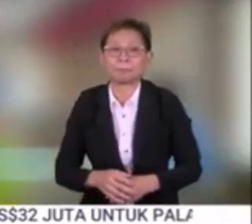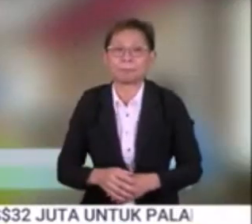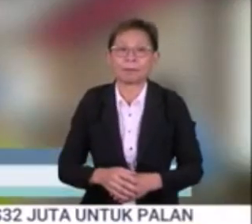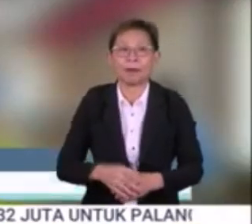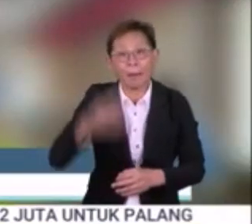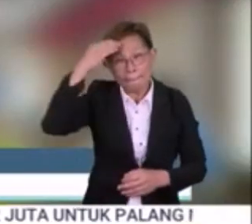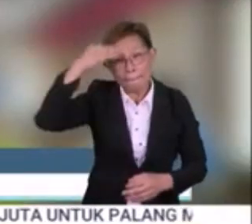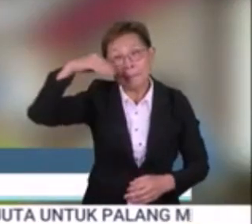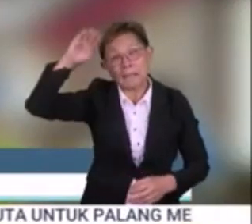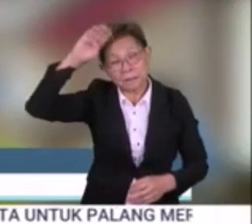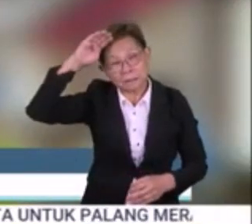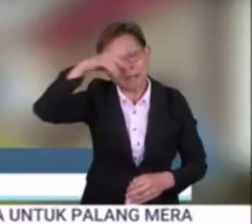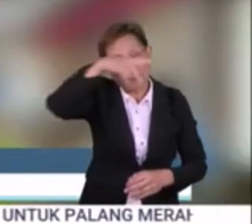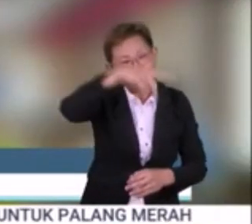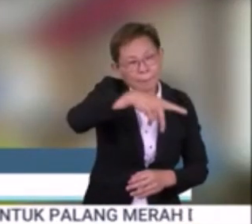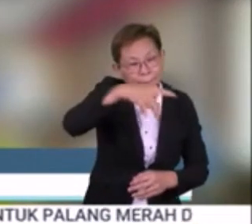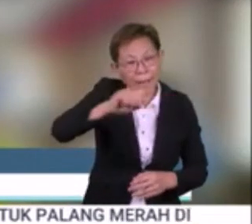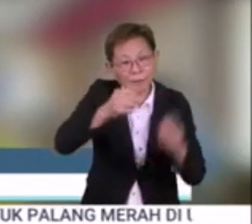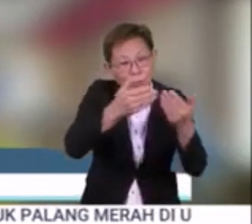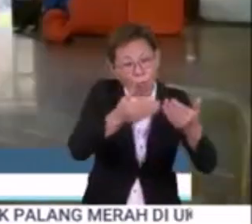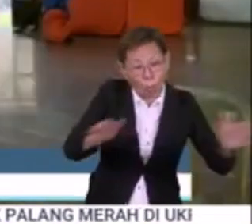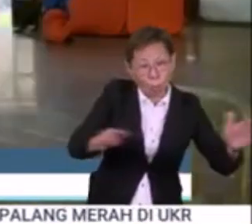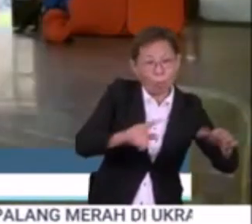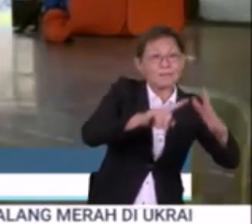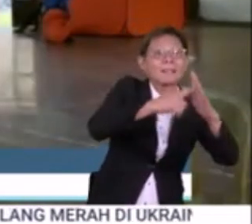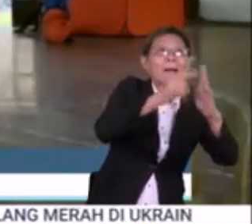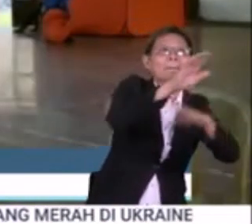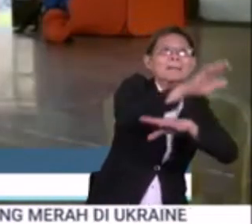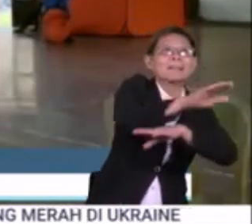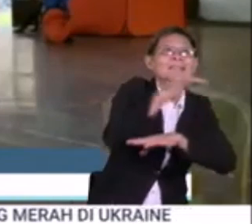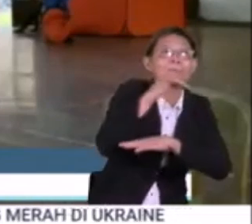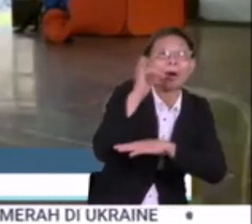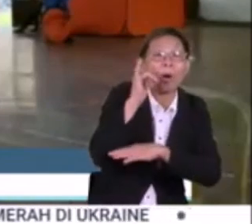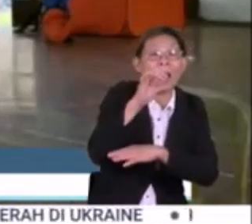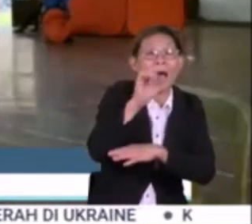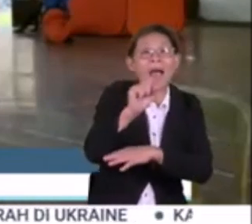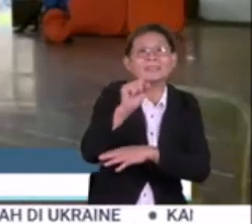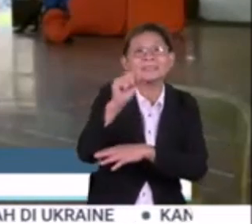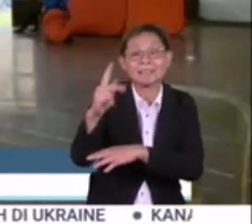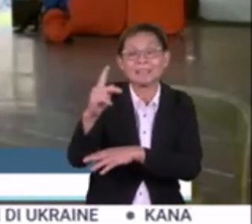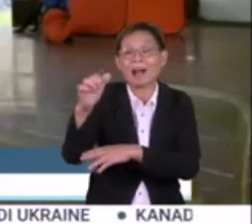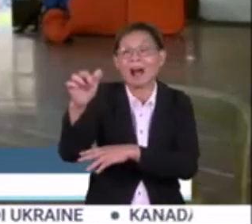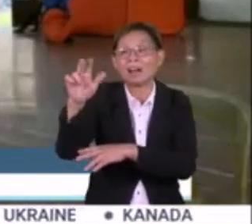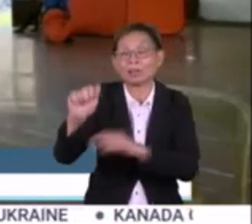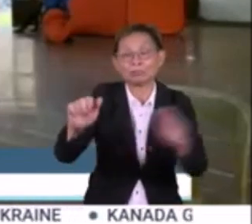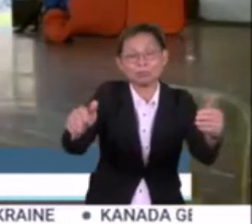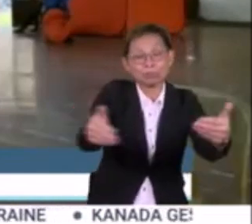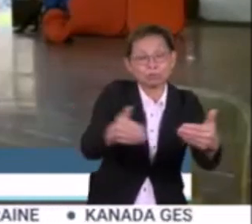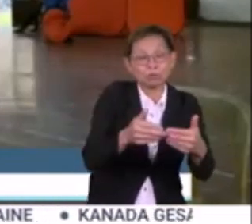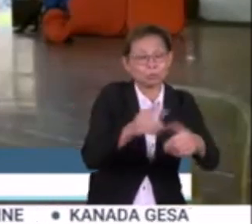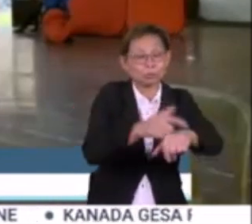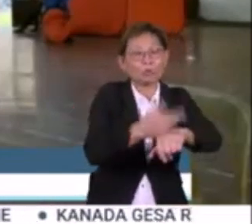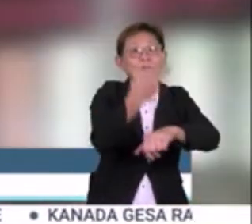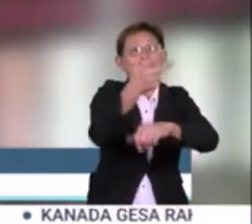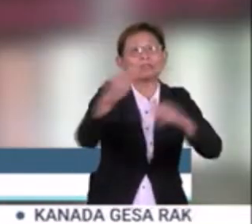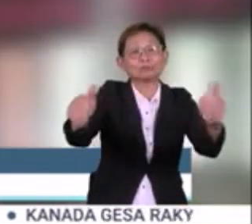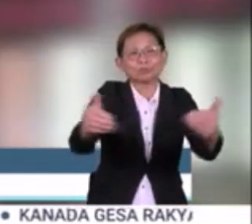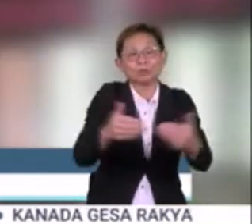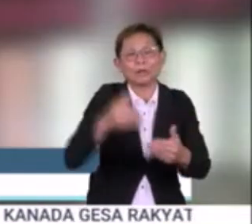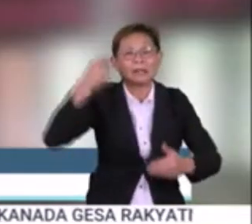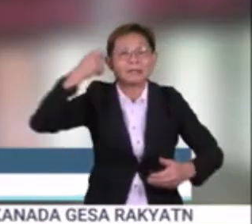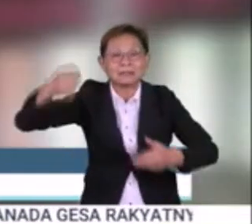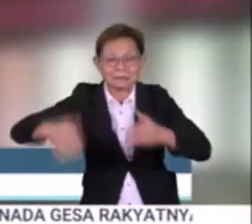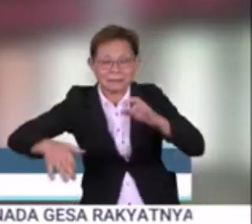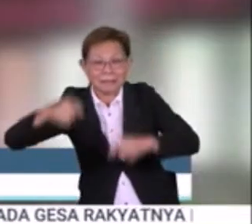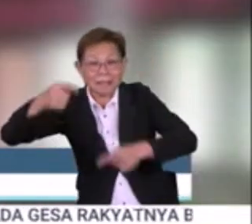di per list BPS yang dibuka sejak petang semalam di SQ arrow ditutup kira-kira pukul 3 petang tadi sekretariat